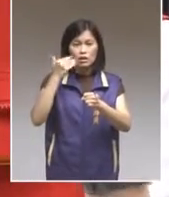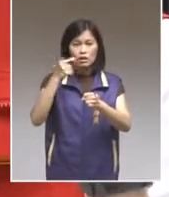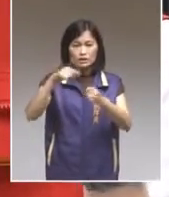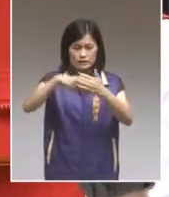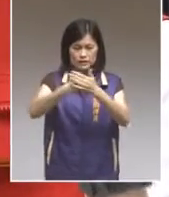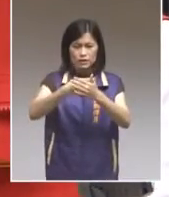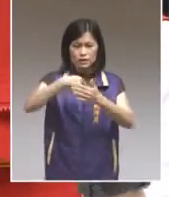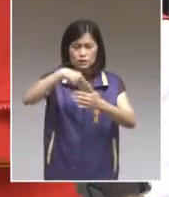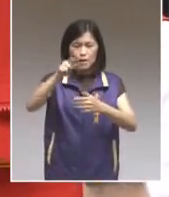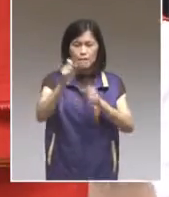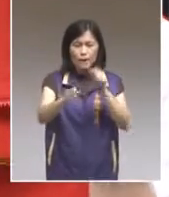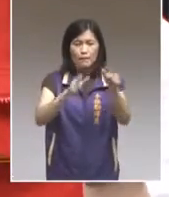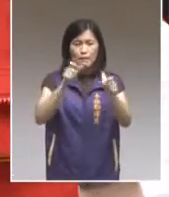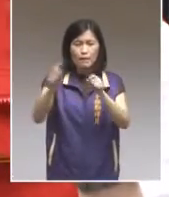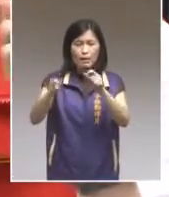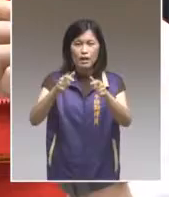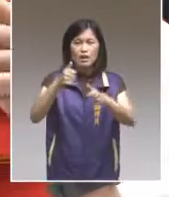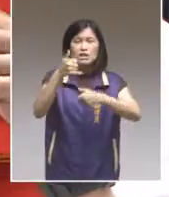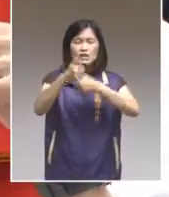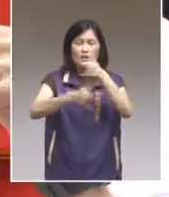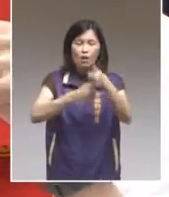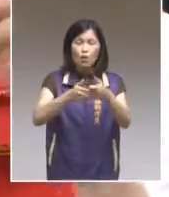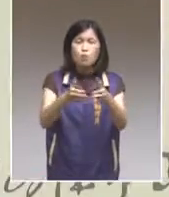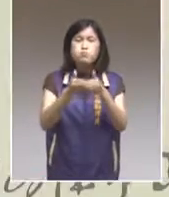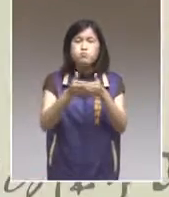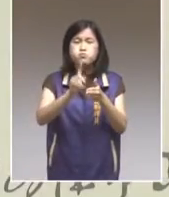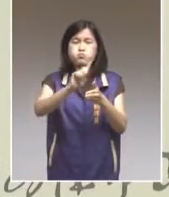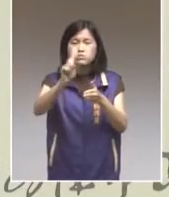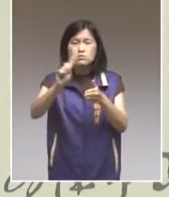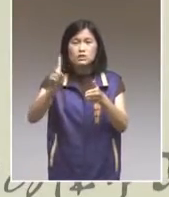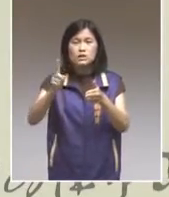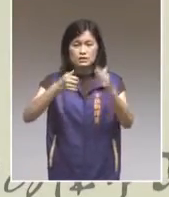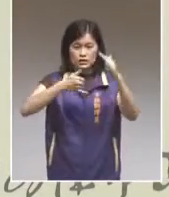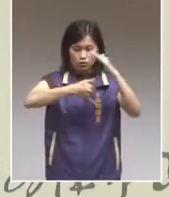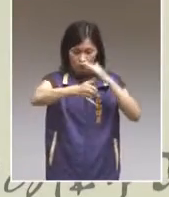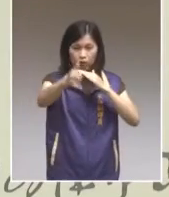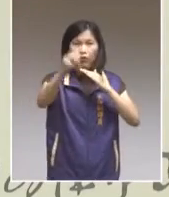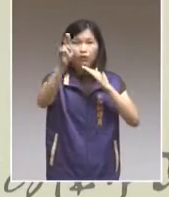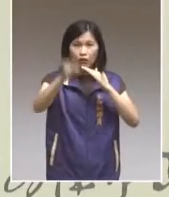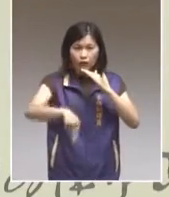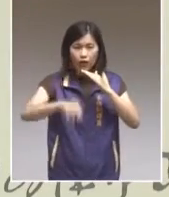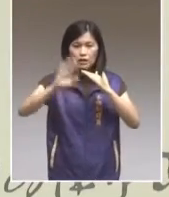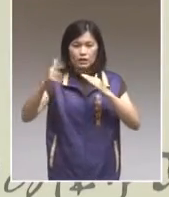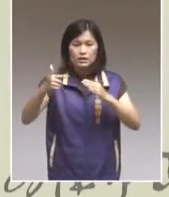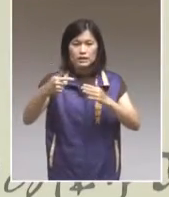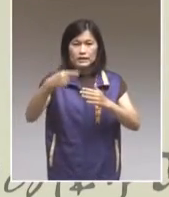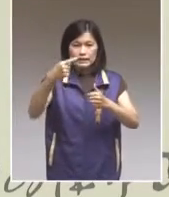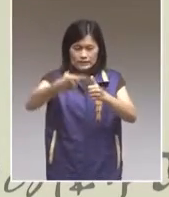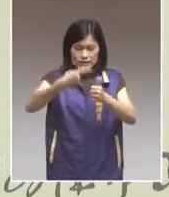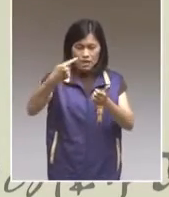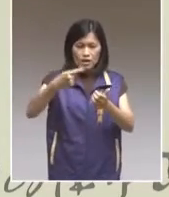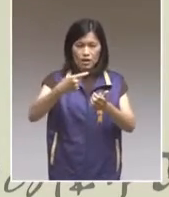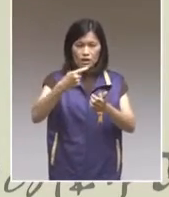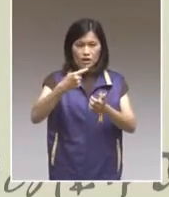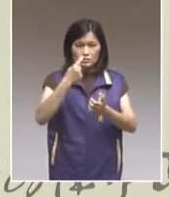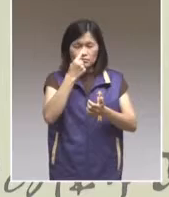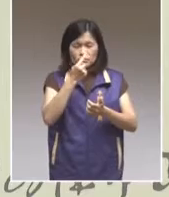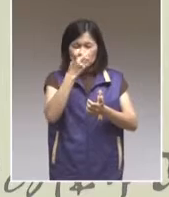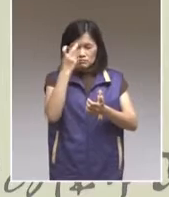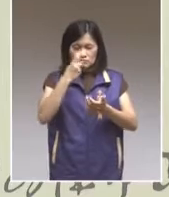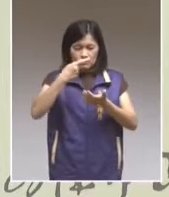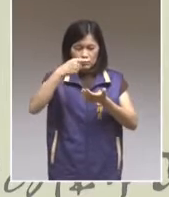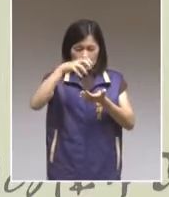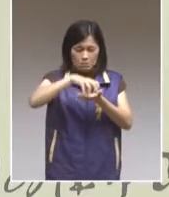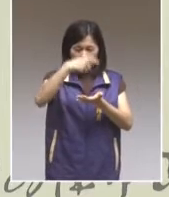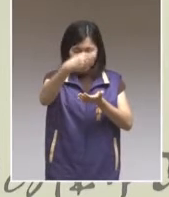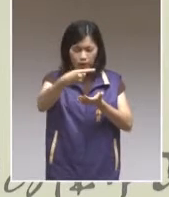去采买生活必需品，就是讲你会当离开，但是你要快筛阴性。你出去要做工课的时候，你